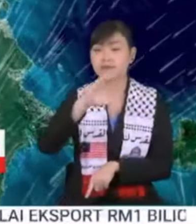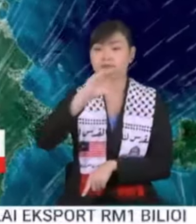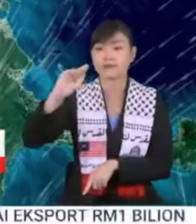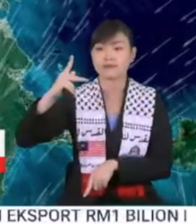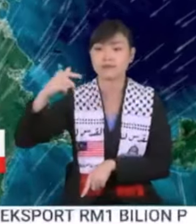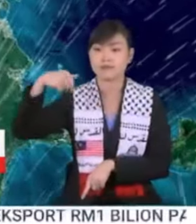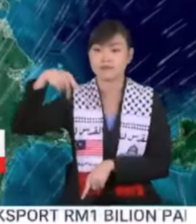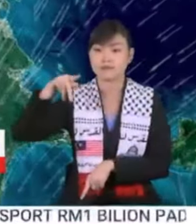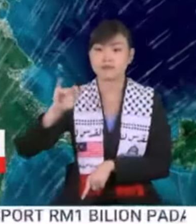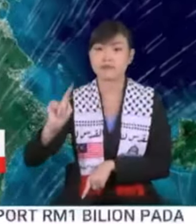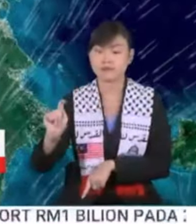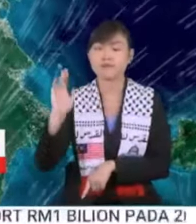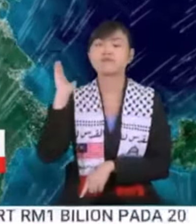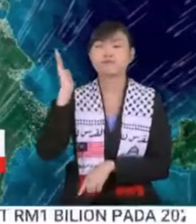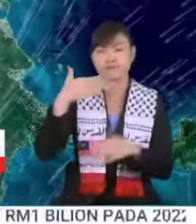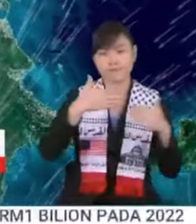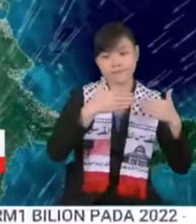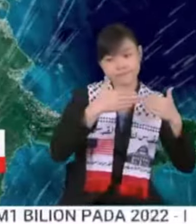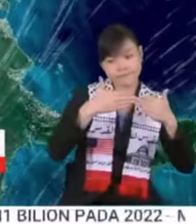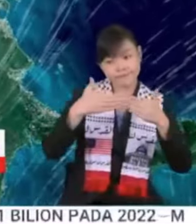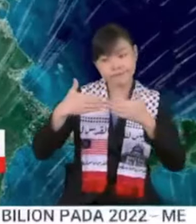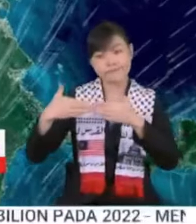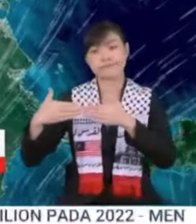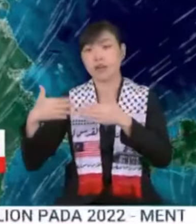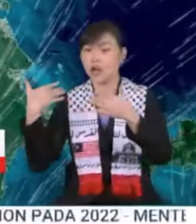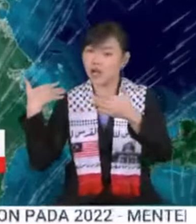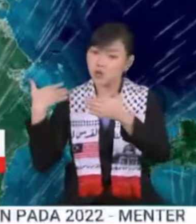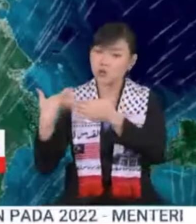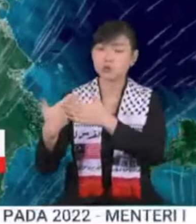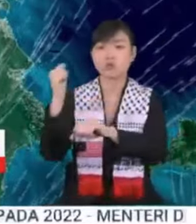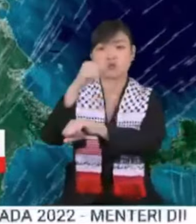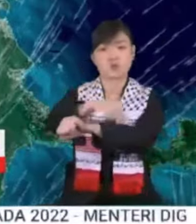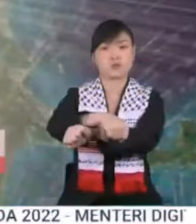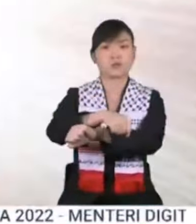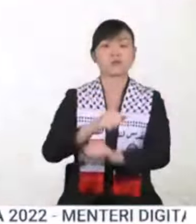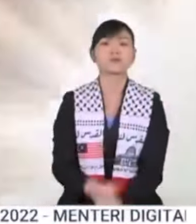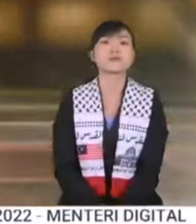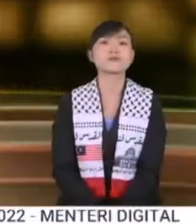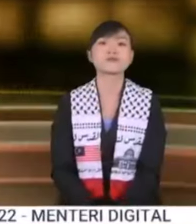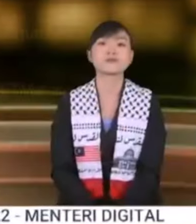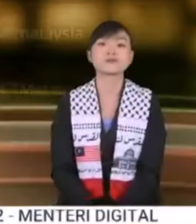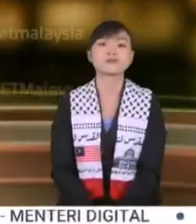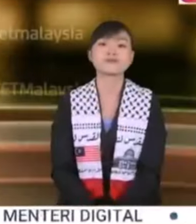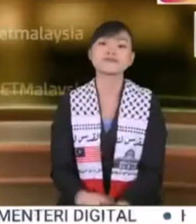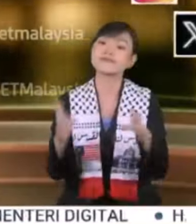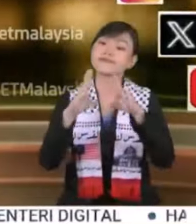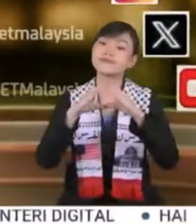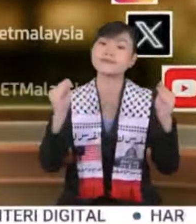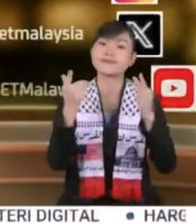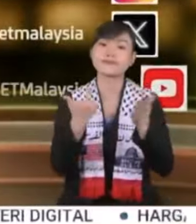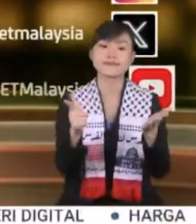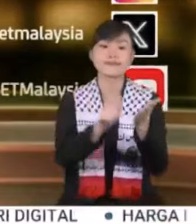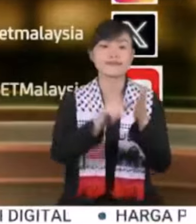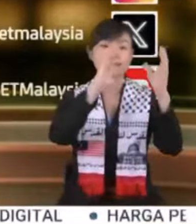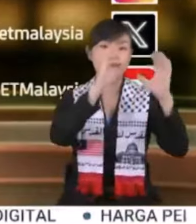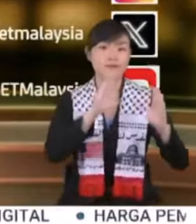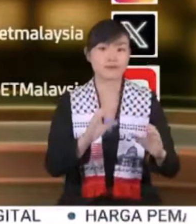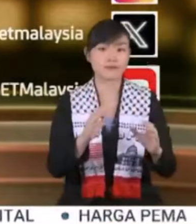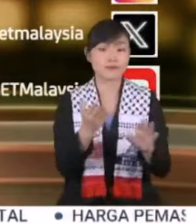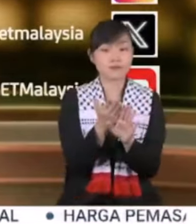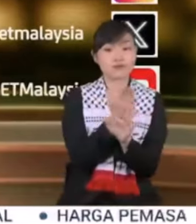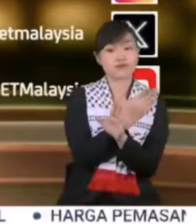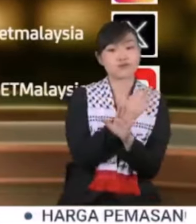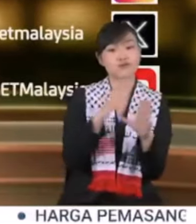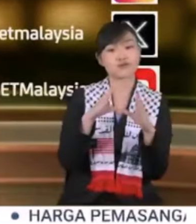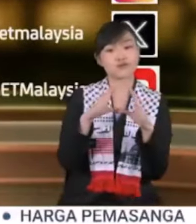dijangka mampu untuk berterusan sehinggalah ke tengah malam nanti. Baiklah, sekian dulu info cuaca buat kali ini. Sebelum berpisah, kita